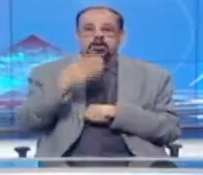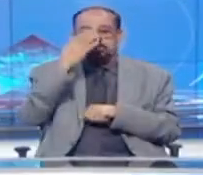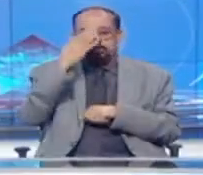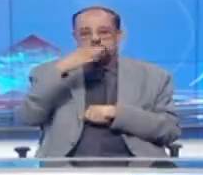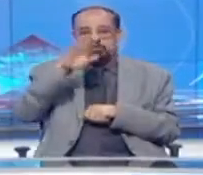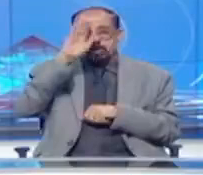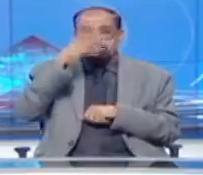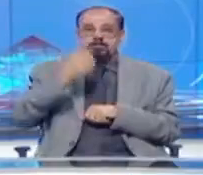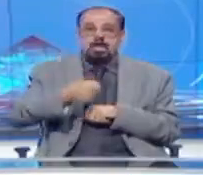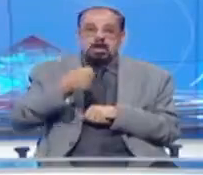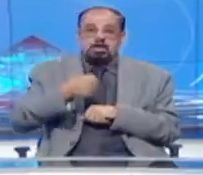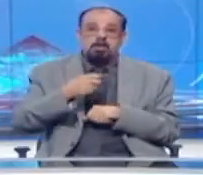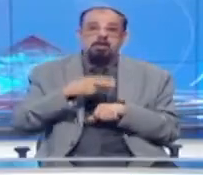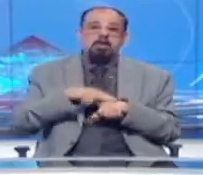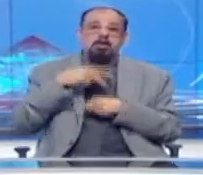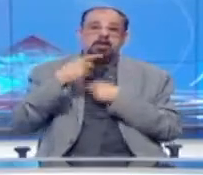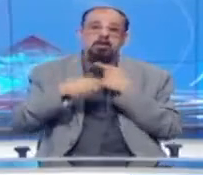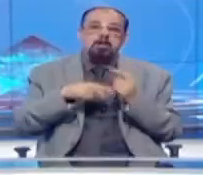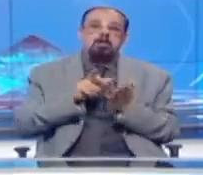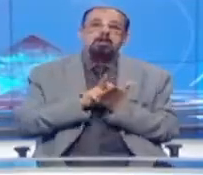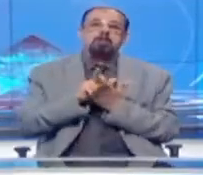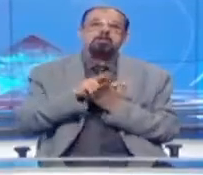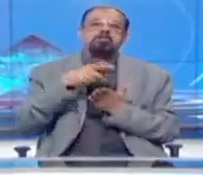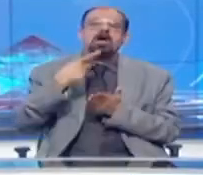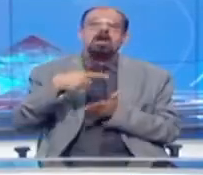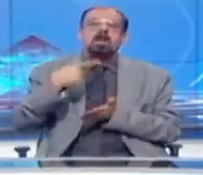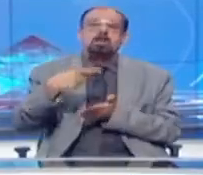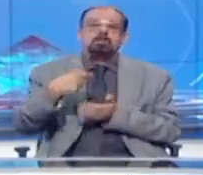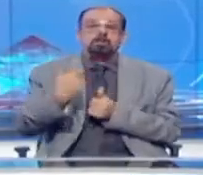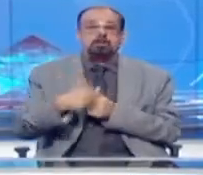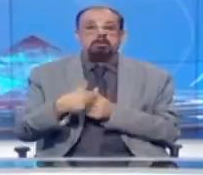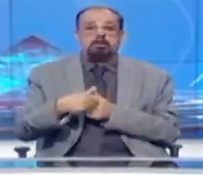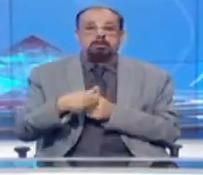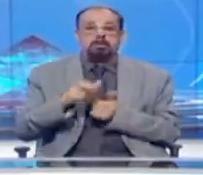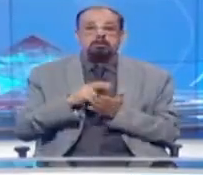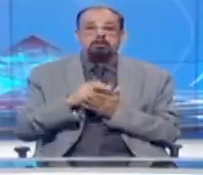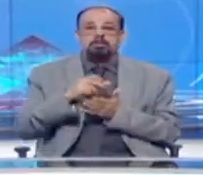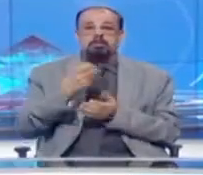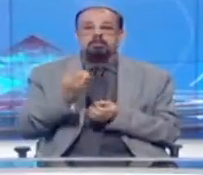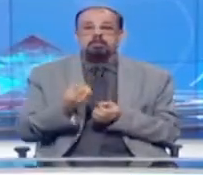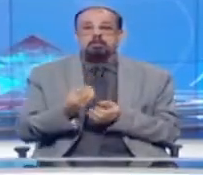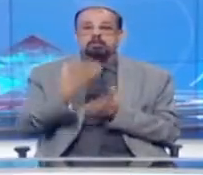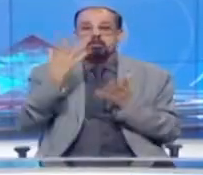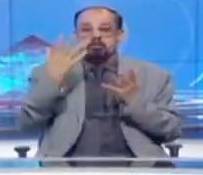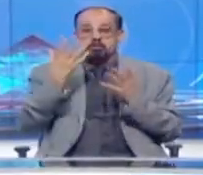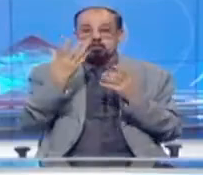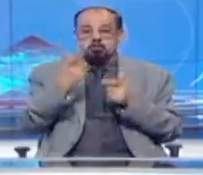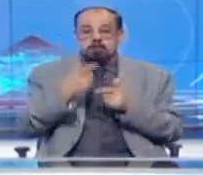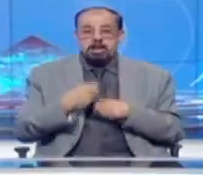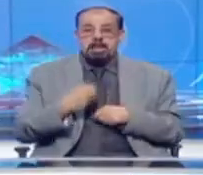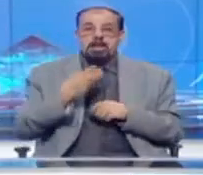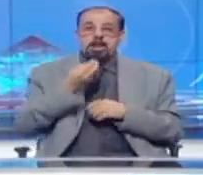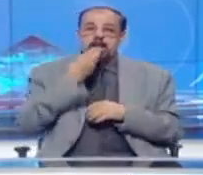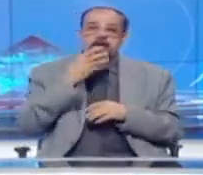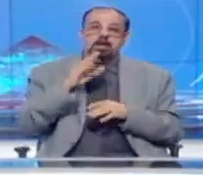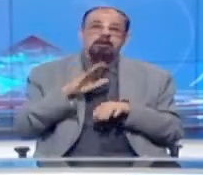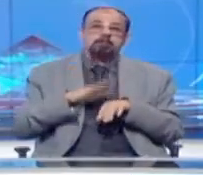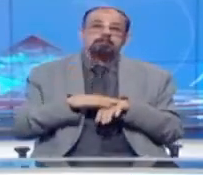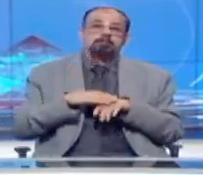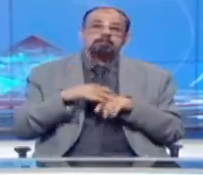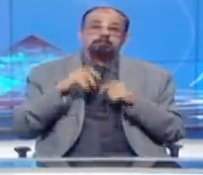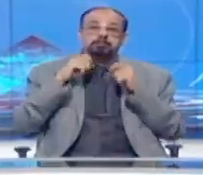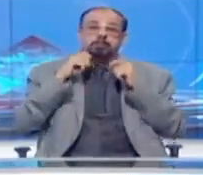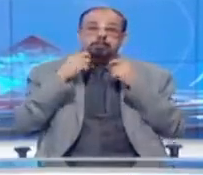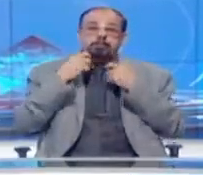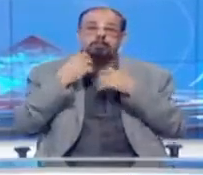السلطان الذي قرر استمرار إطلاق المدفع بالإضافة إلى مدفع السحور والإمساك. رواية أخرى تشير إلى أن